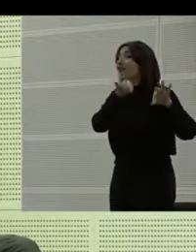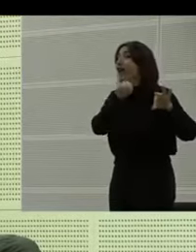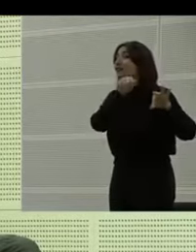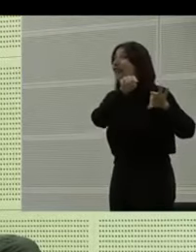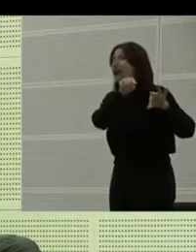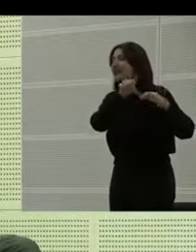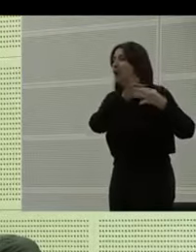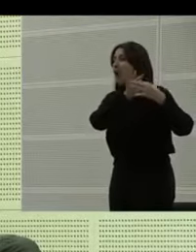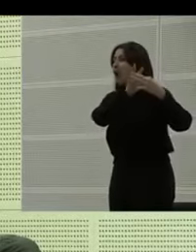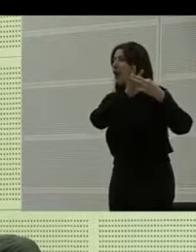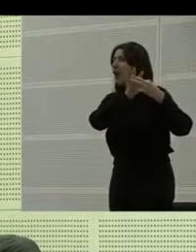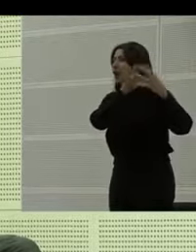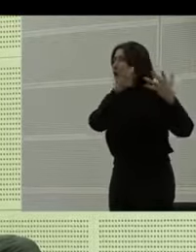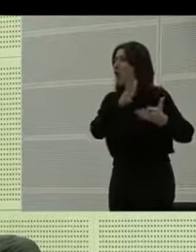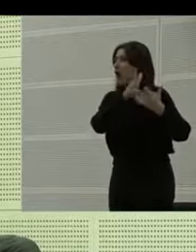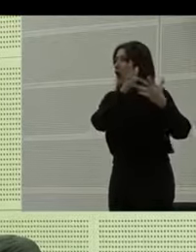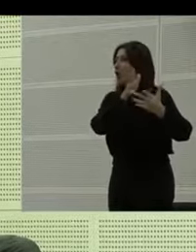stanza.